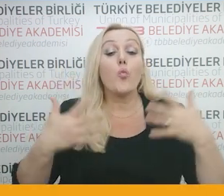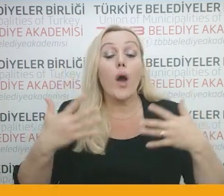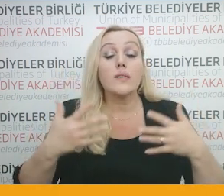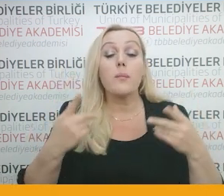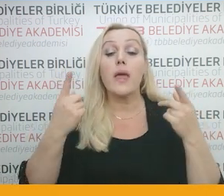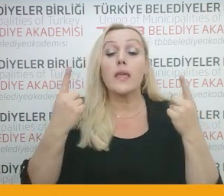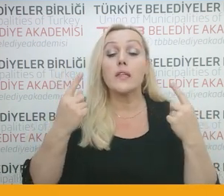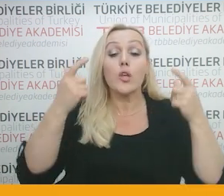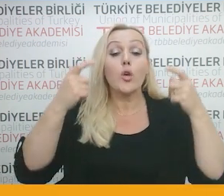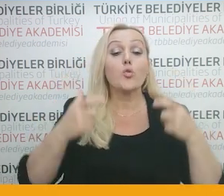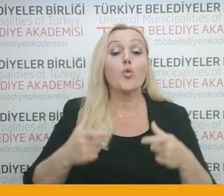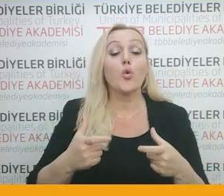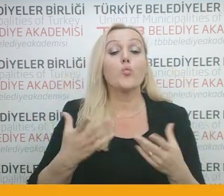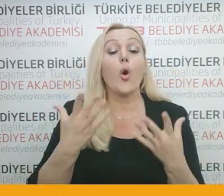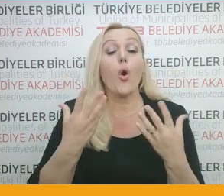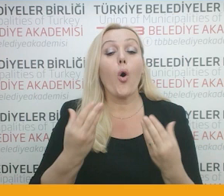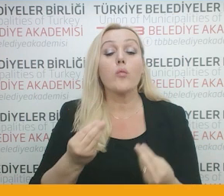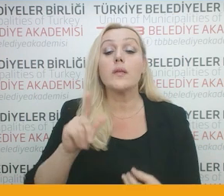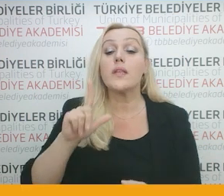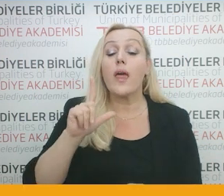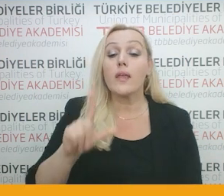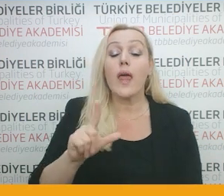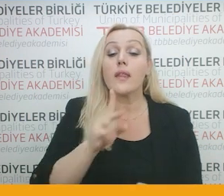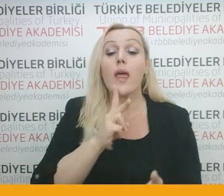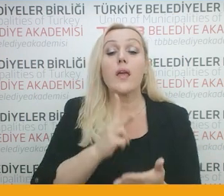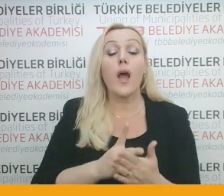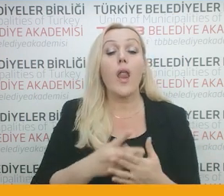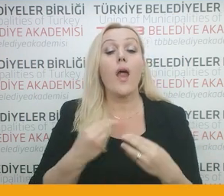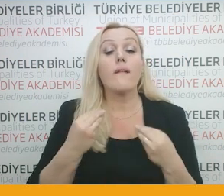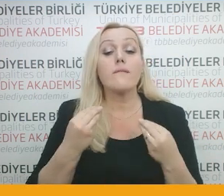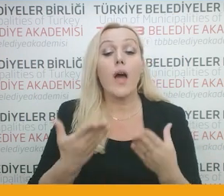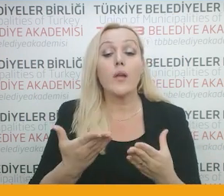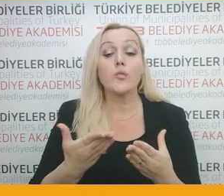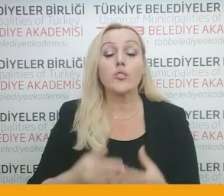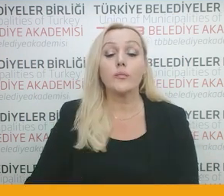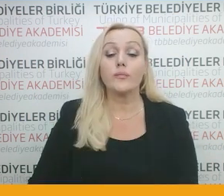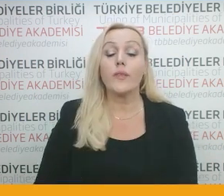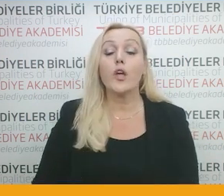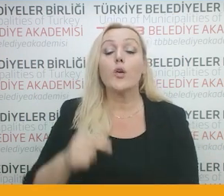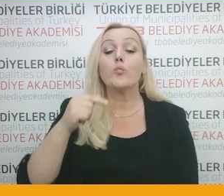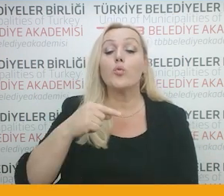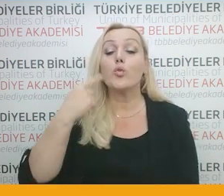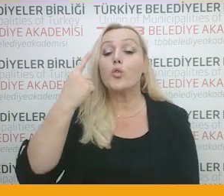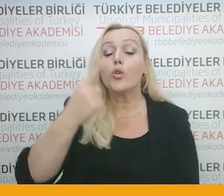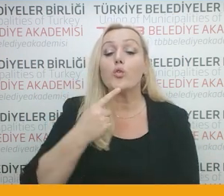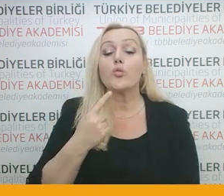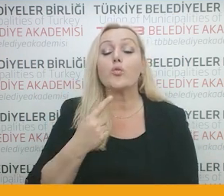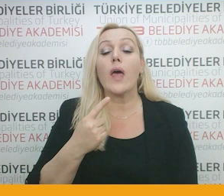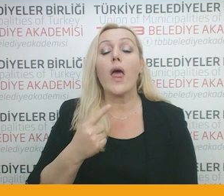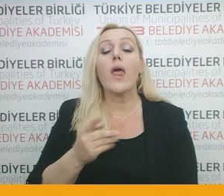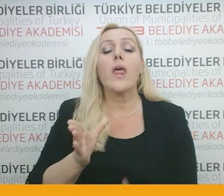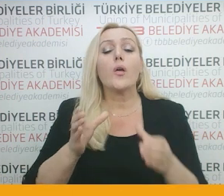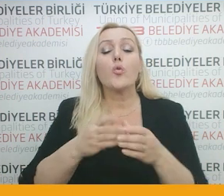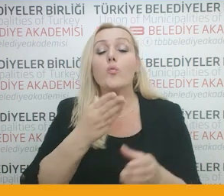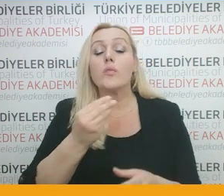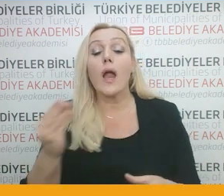başına sorumlu tutulması gerektiğine karar vermiş. Bu yüzden idarelerce ilgili kanunlara göre tahrif